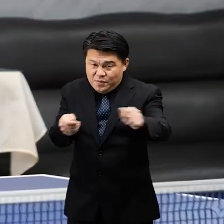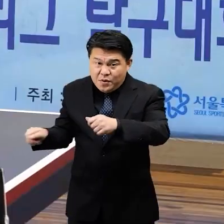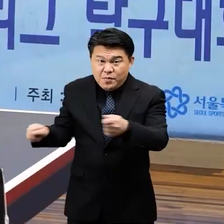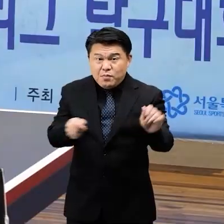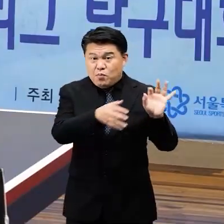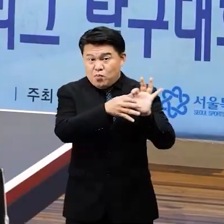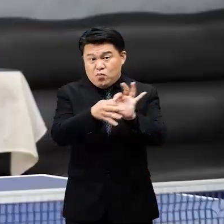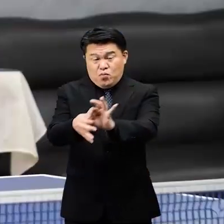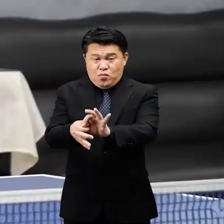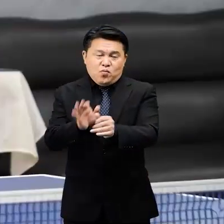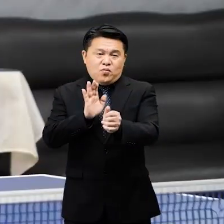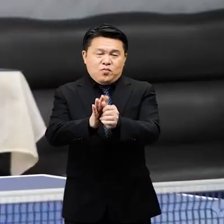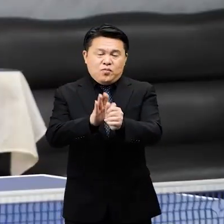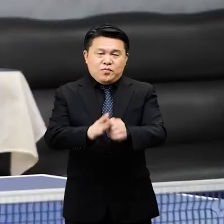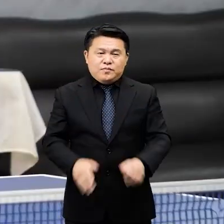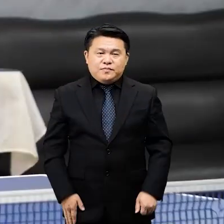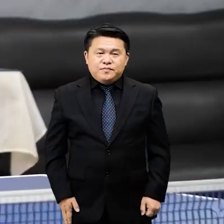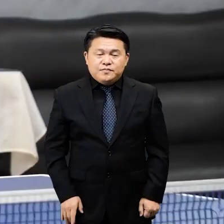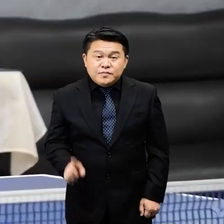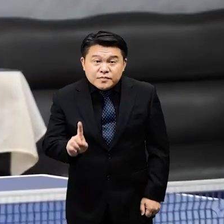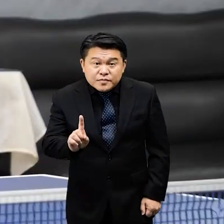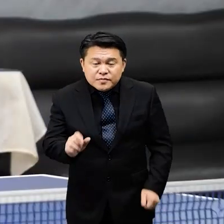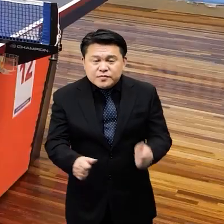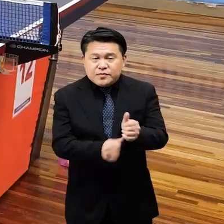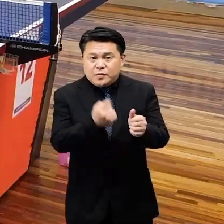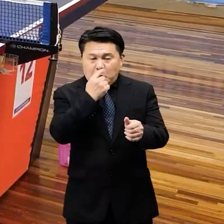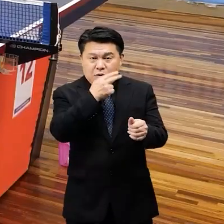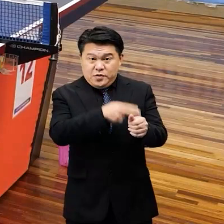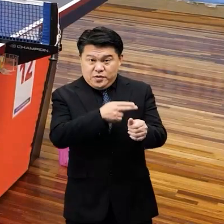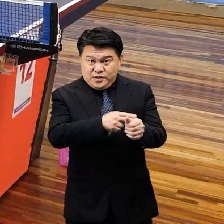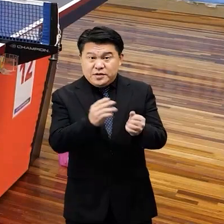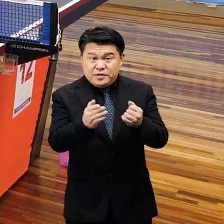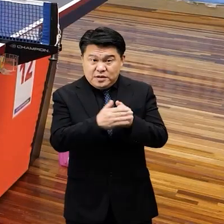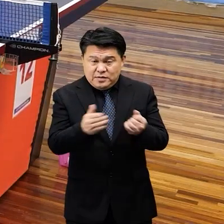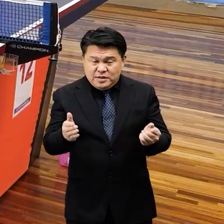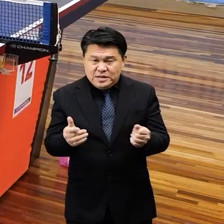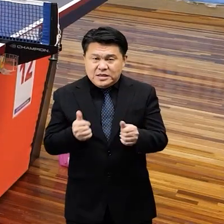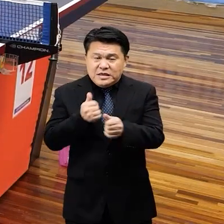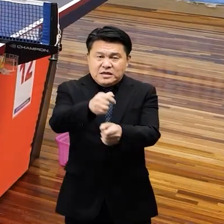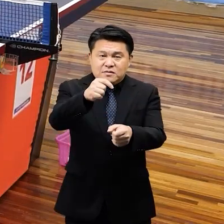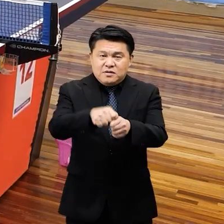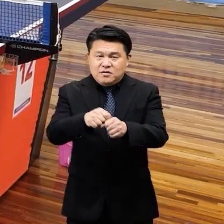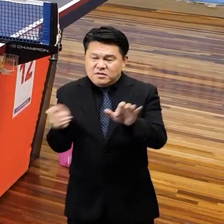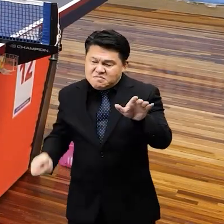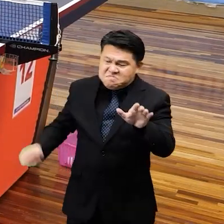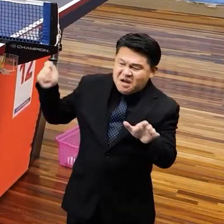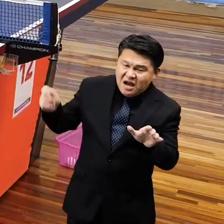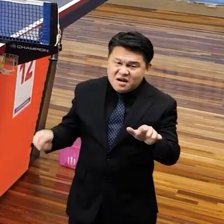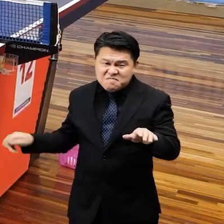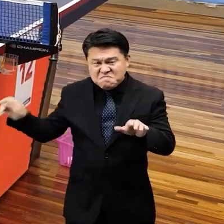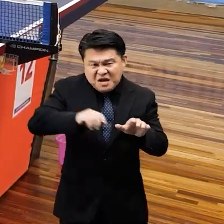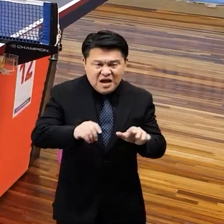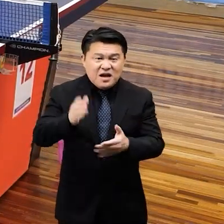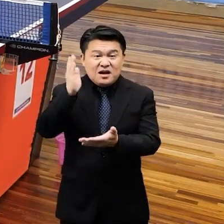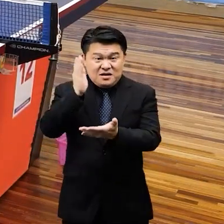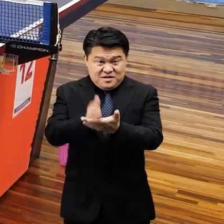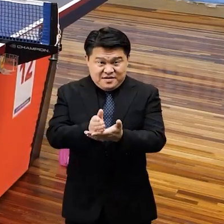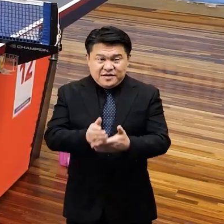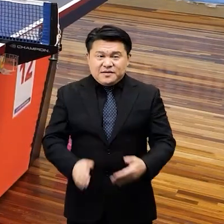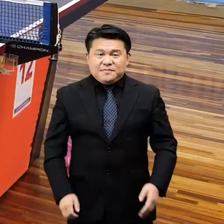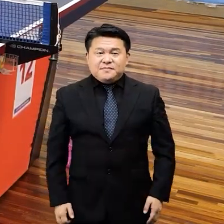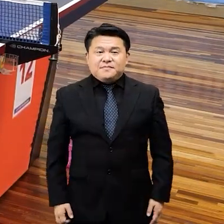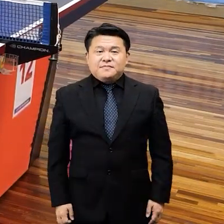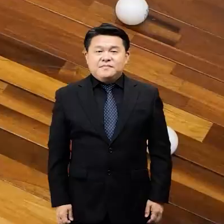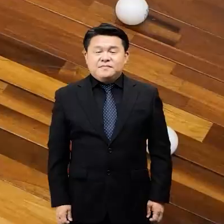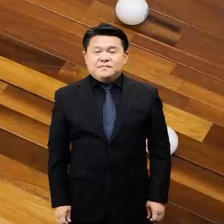이어가줍니다. 보조코치의 역할이므로 이기려는 커트, 리시브 등의 기술은 사용하지 않습니다.